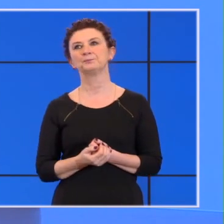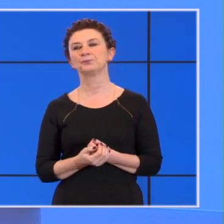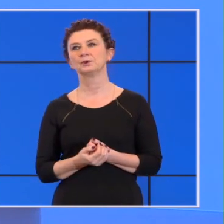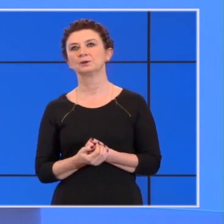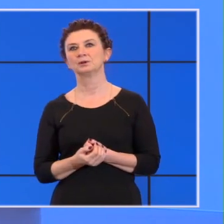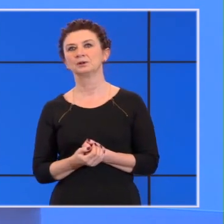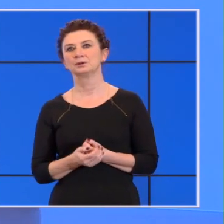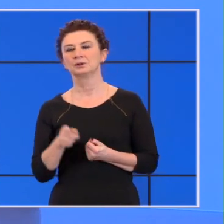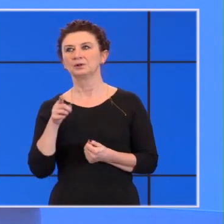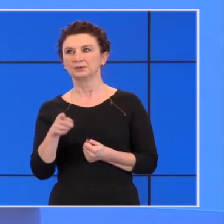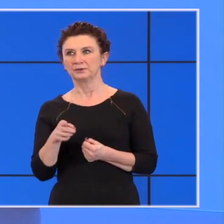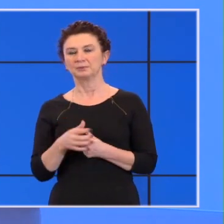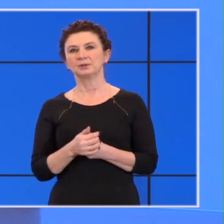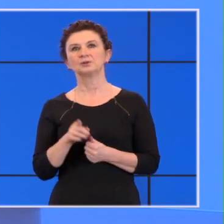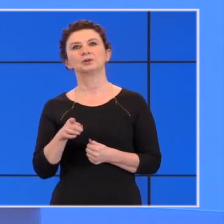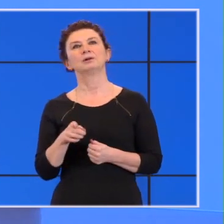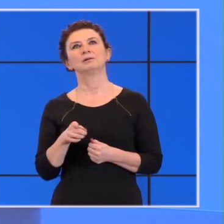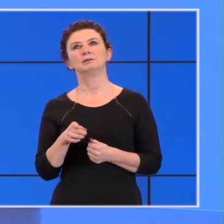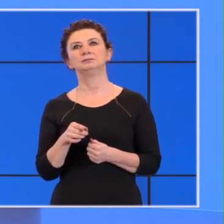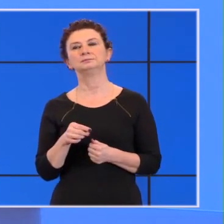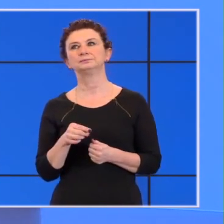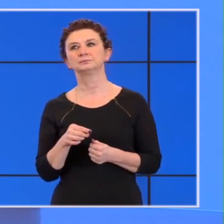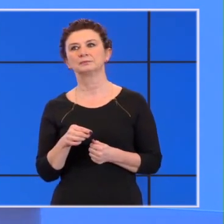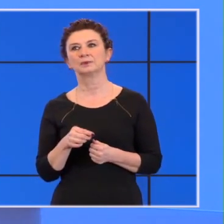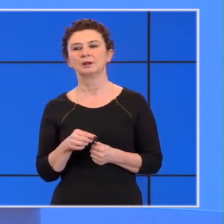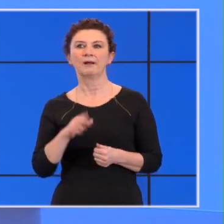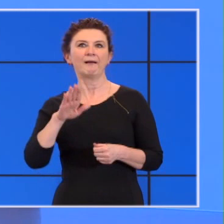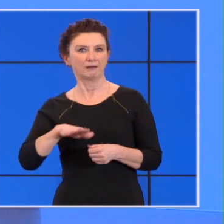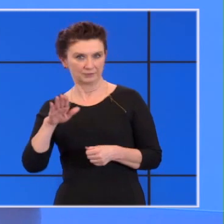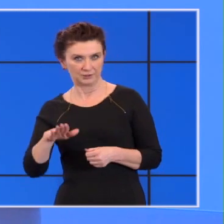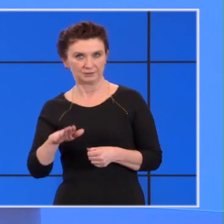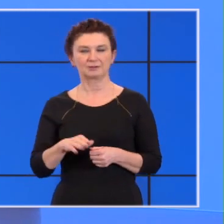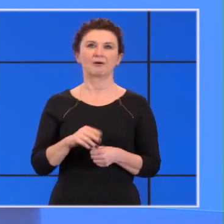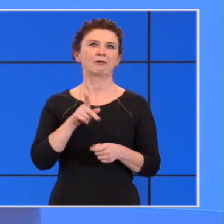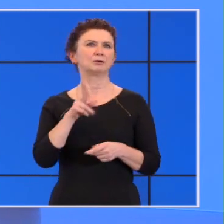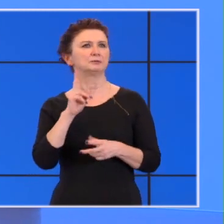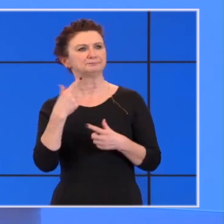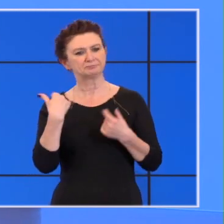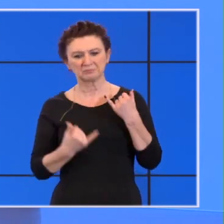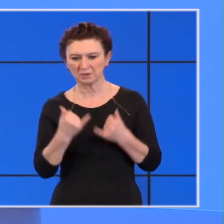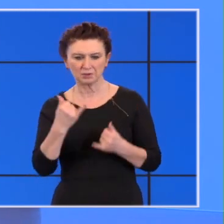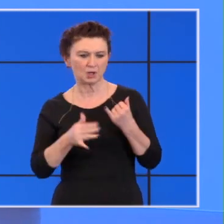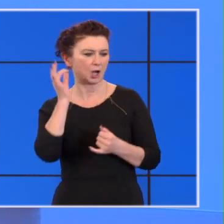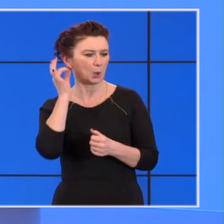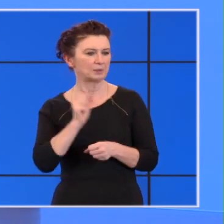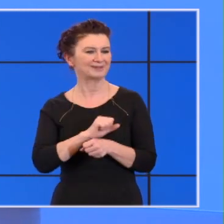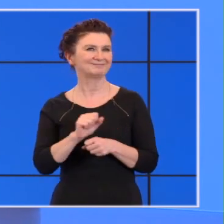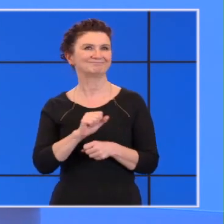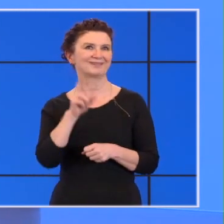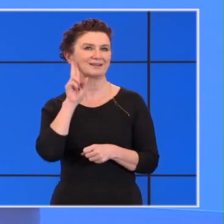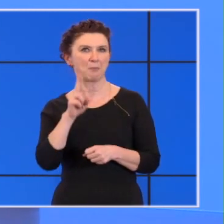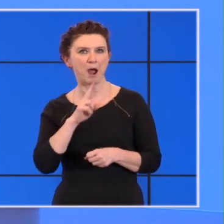to wyczekiwane dziecko, a więc i macierzyństwo, i ojcostwo mogą być spełnieniem marzeń